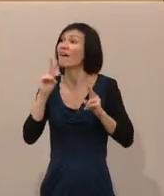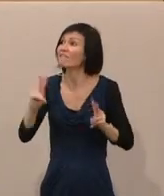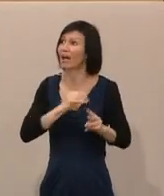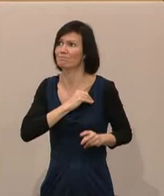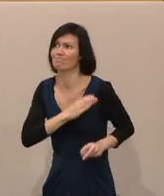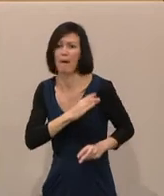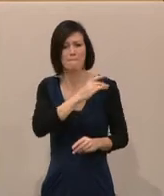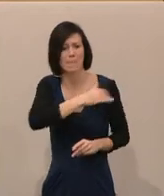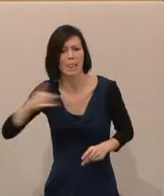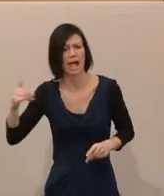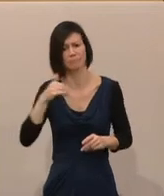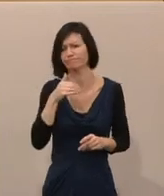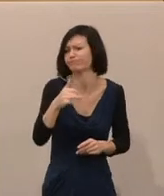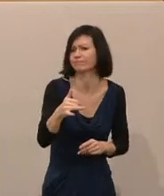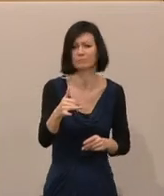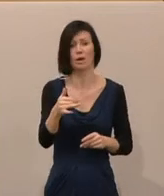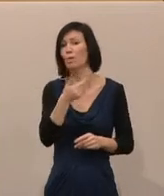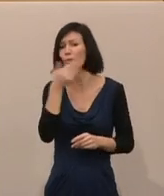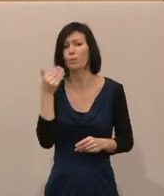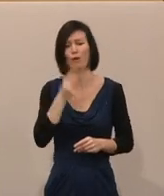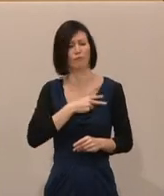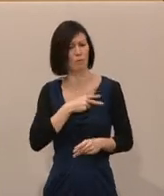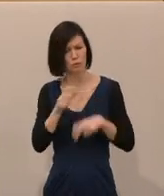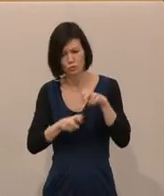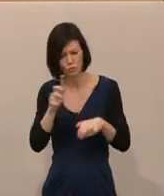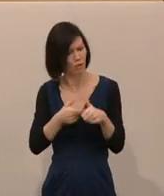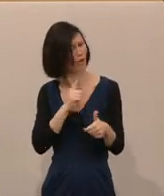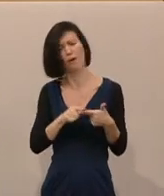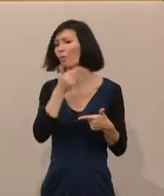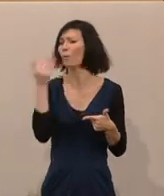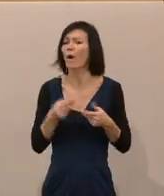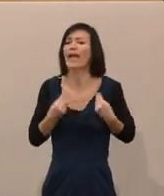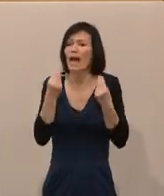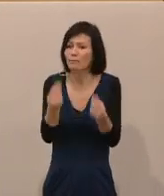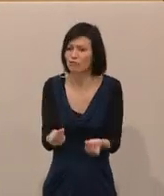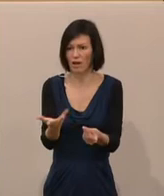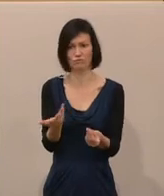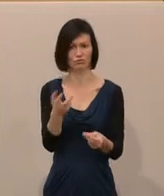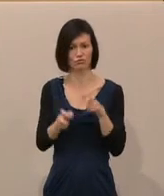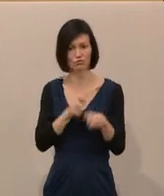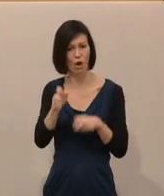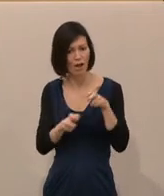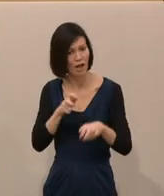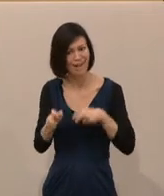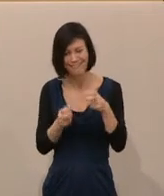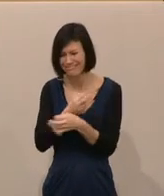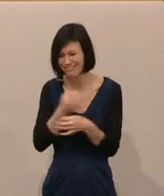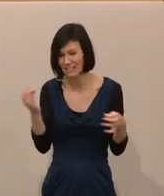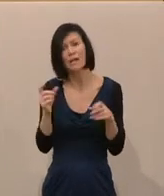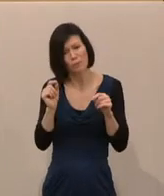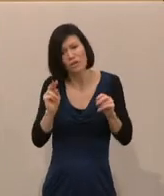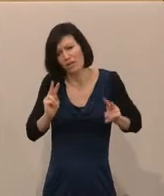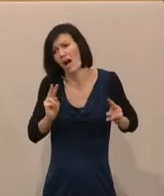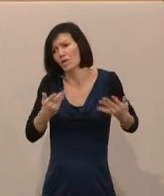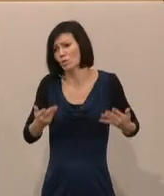die Milliardäre, weder eine Vermögensteuer zahlen noch eine Erbschaftssteuer, ist das in der Tat ein